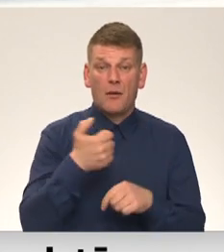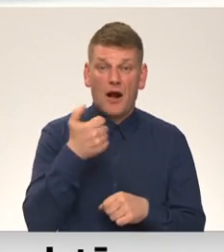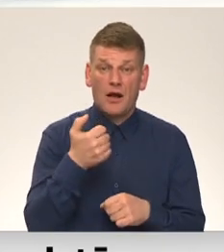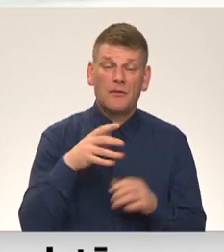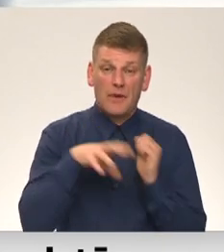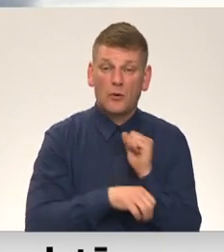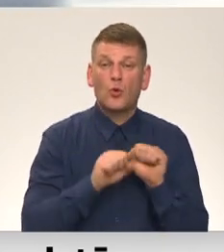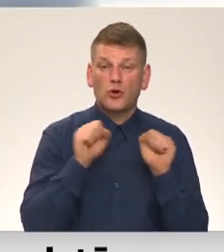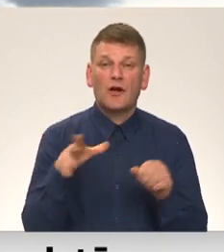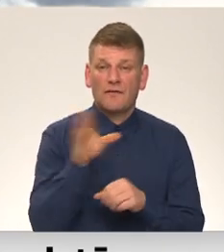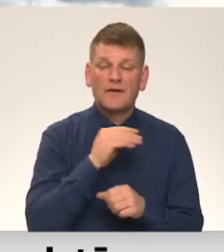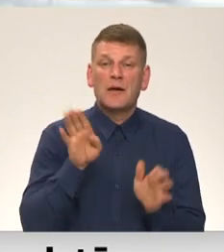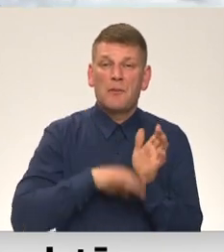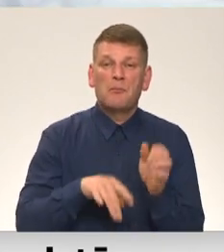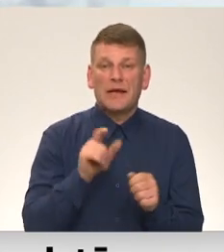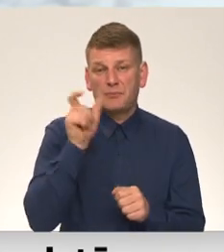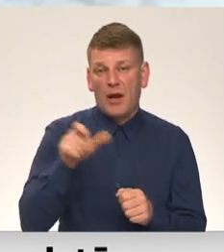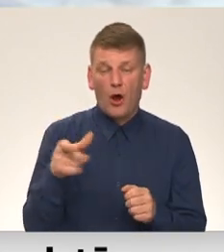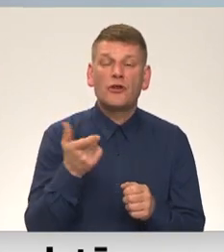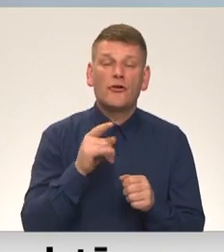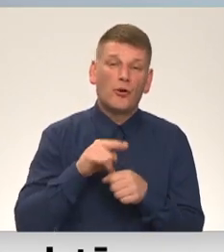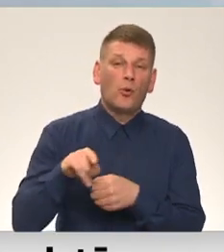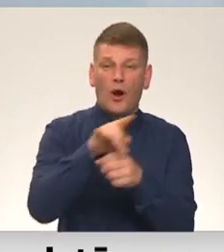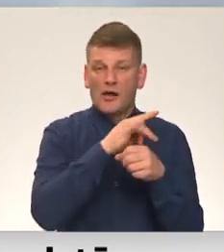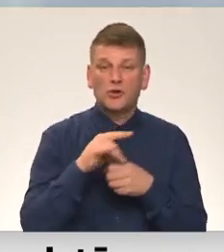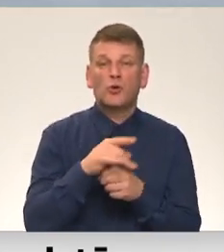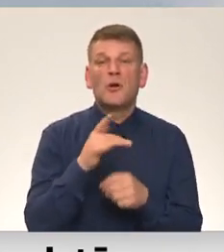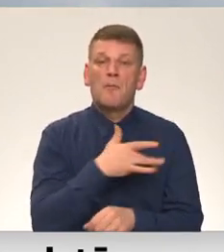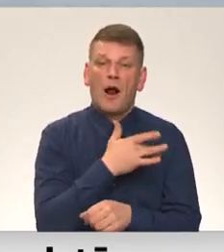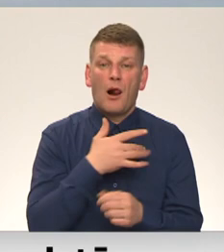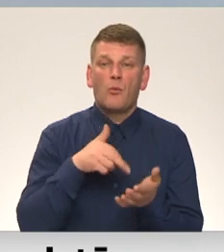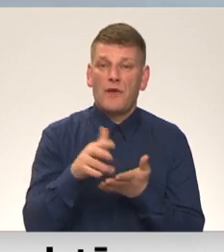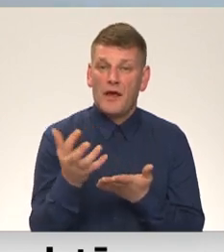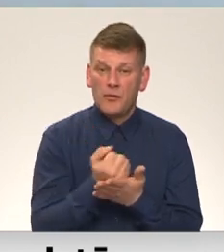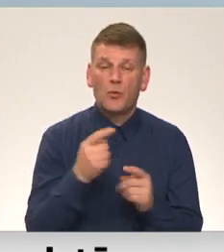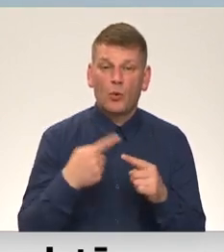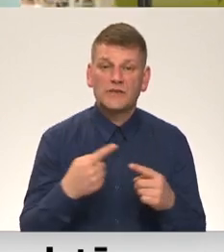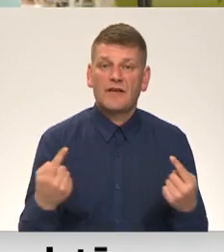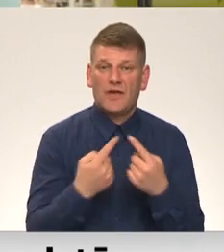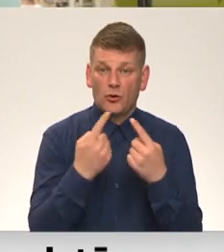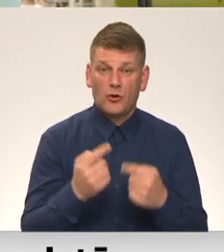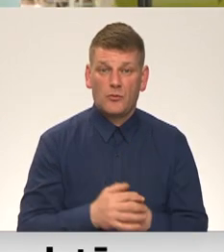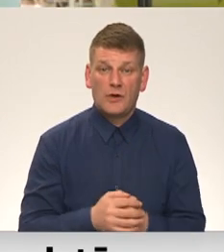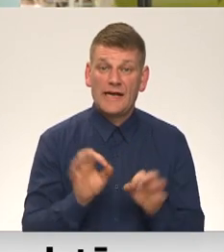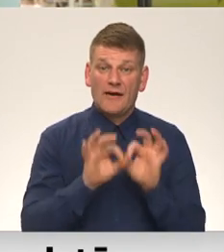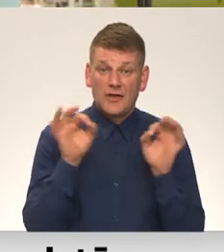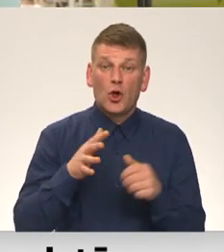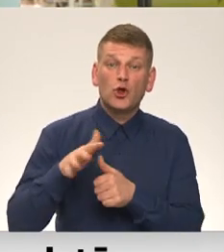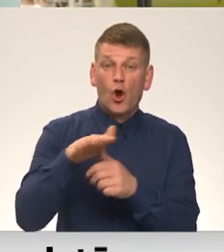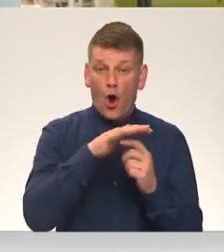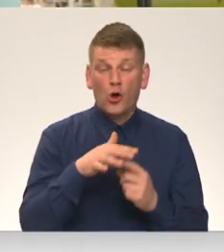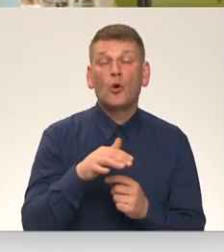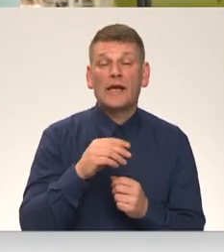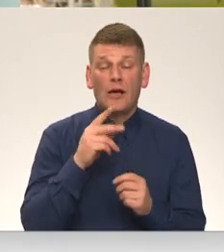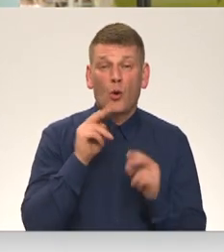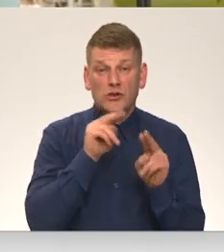nodrošinās visu ar bezpilotu gaisa kuģu pārvaldību saistīto pakalpojumu pieejamību un savietojamību. Ieviešot dronu uzraudzības